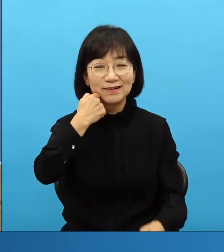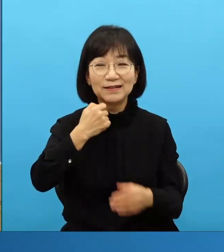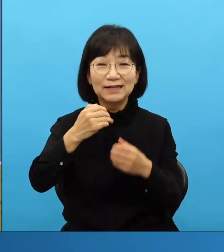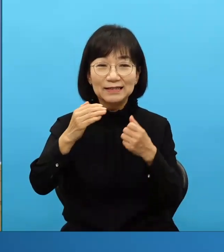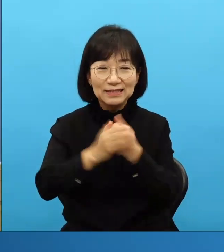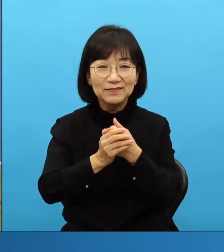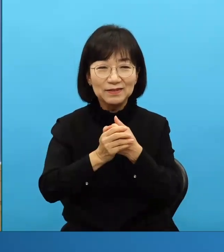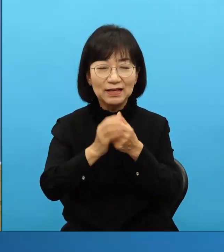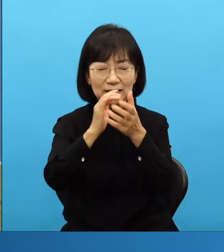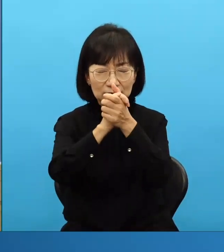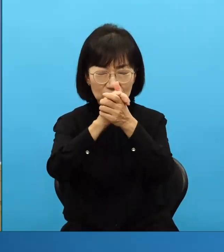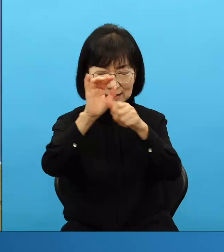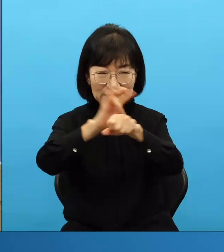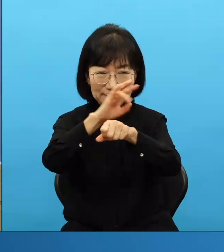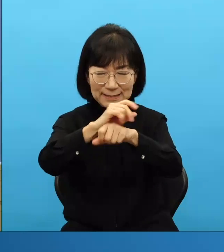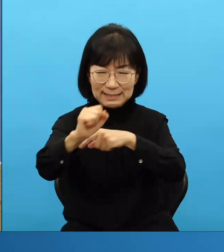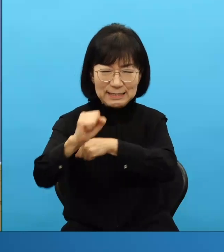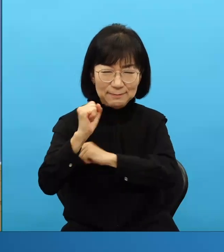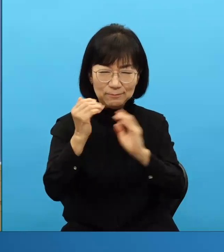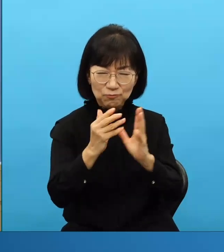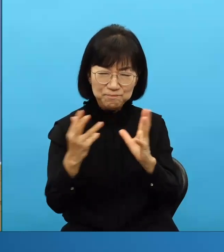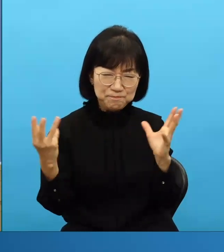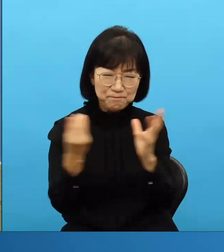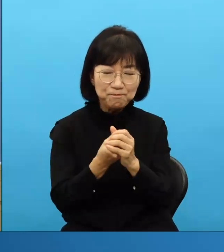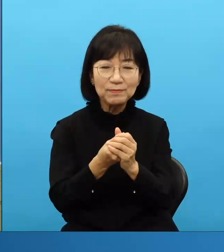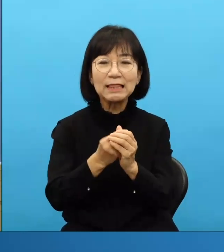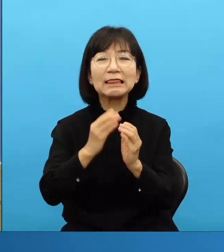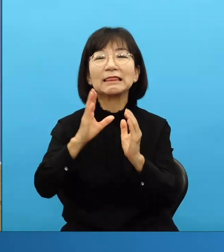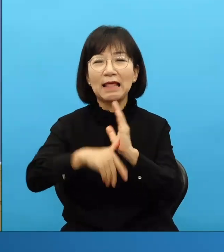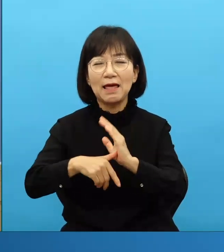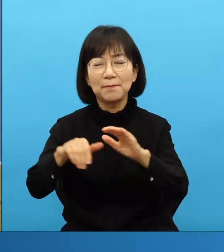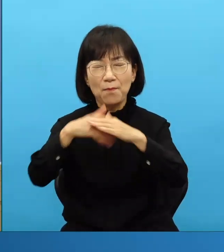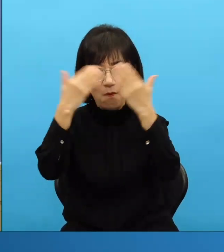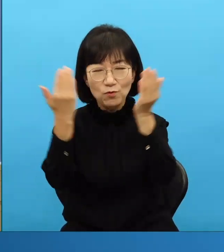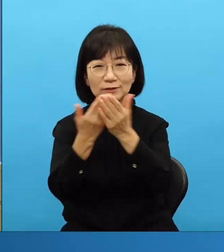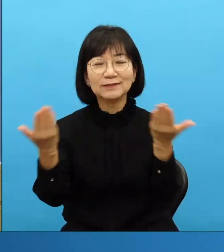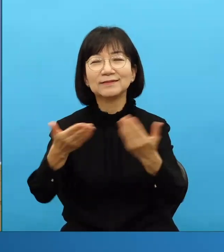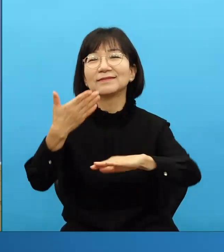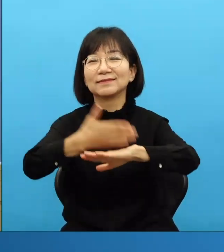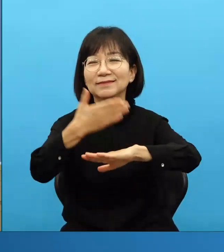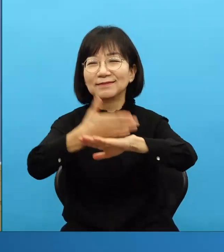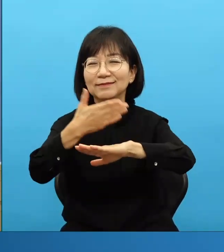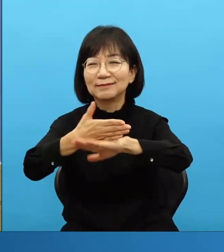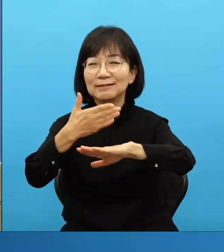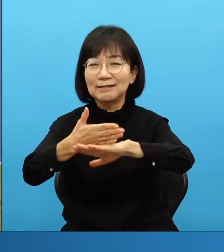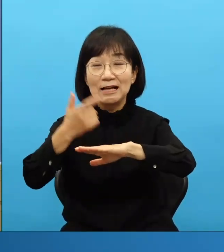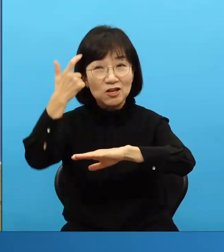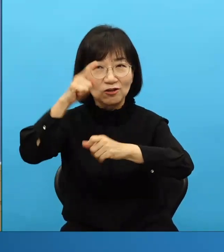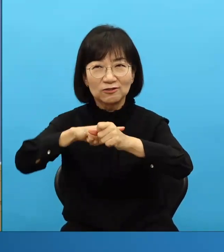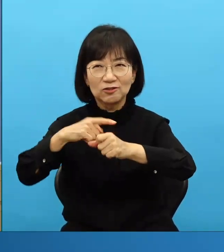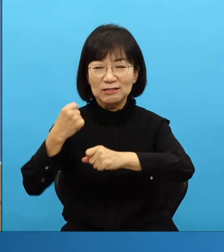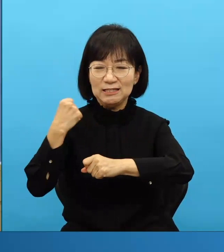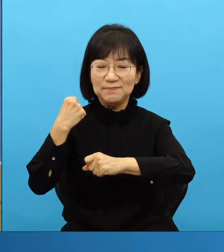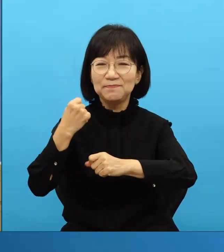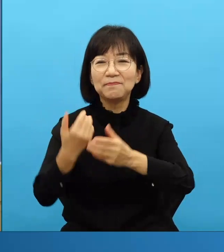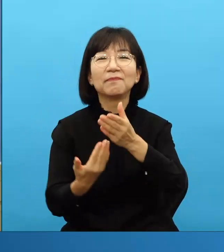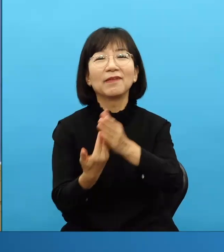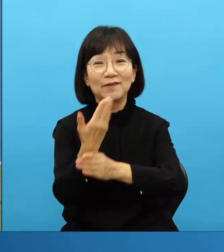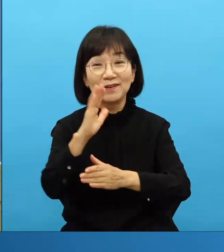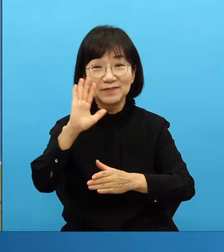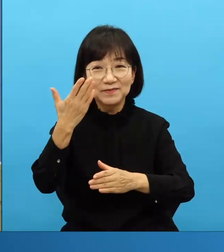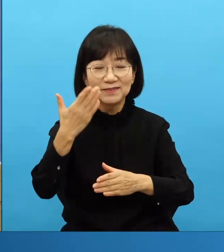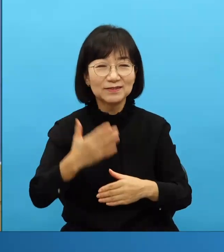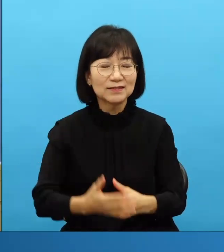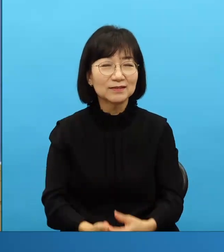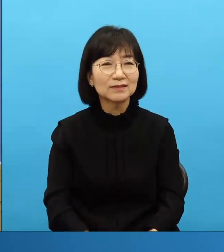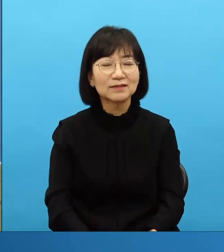24 하라는 말씀이죠. That's why God is saying to pray 24 hours a 모든 day. 일에 감사할 수 있는 영적인 힘을 가지고 있어야 돼요. You have to possess the